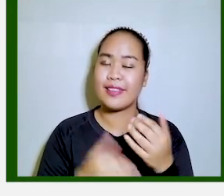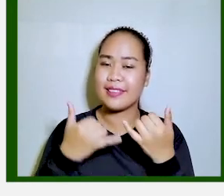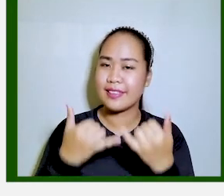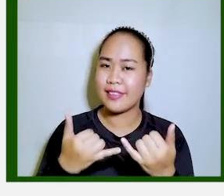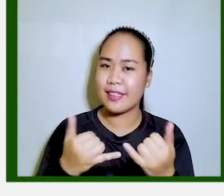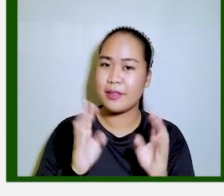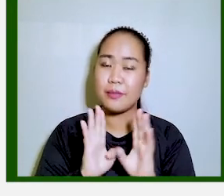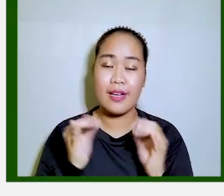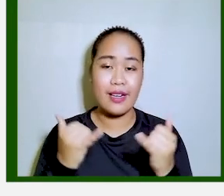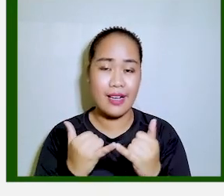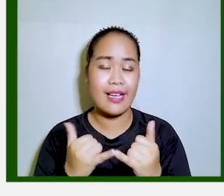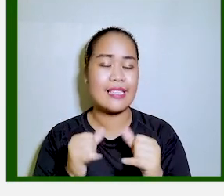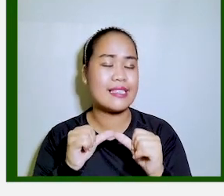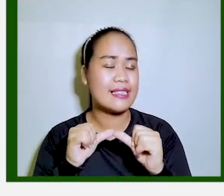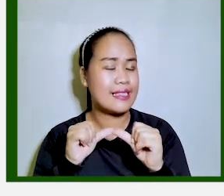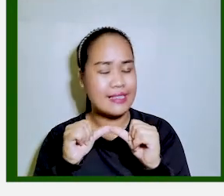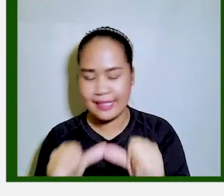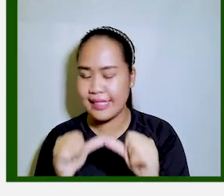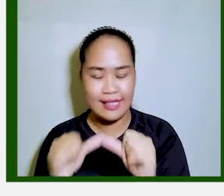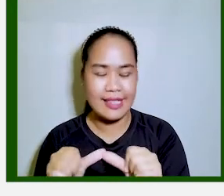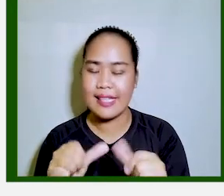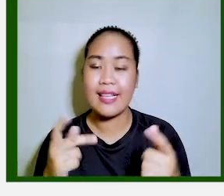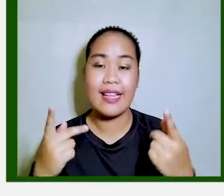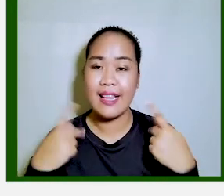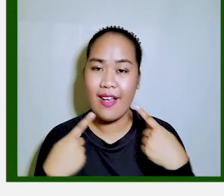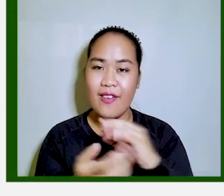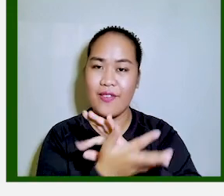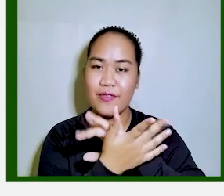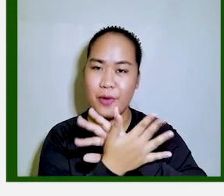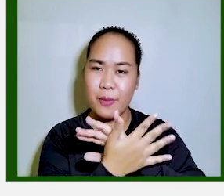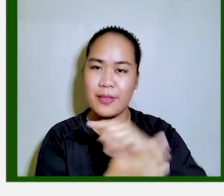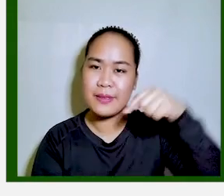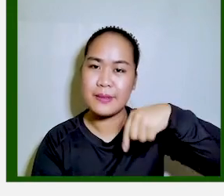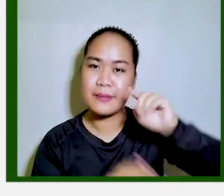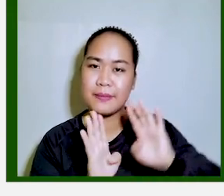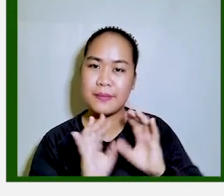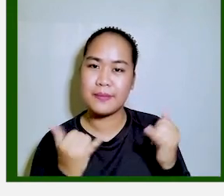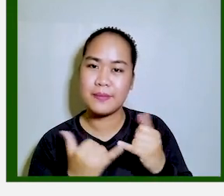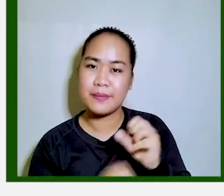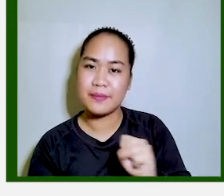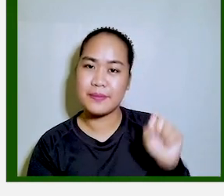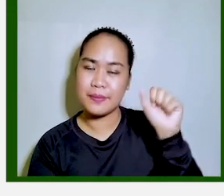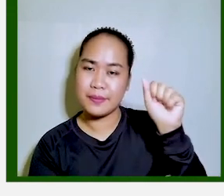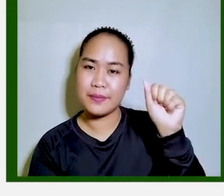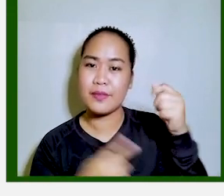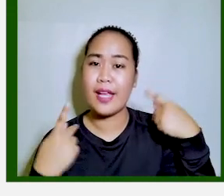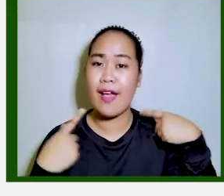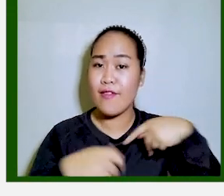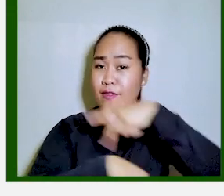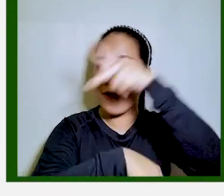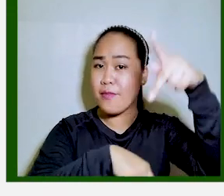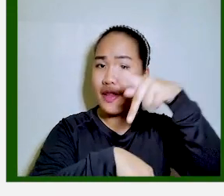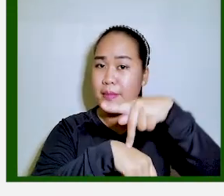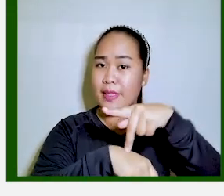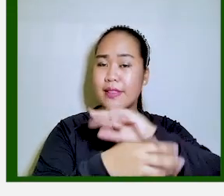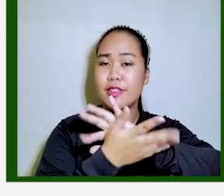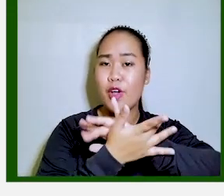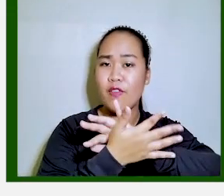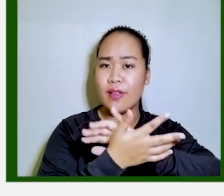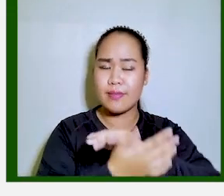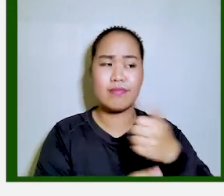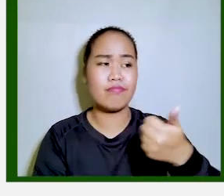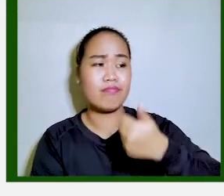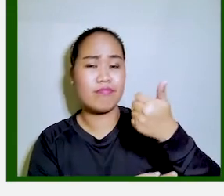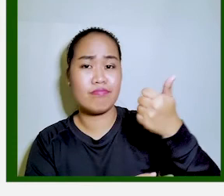mga kabarangay, may COVID pa rin tayo, ha? May COVID pa rin sa Barangay San Antonio, may COVID pa rin sa ating bansa, and of course kahit sa ibang